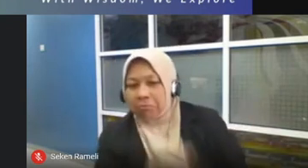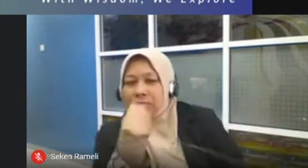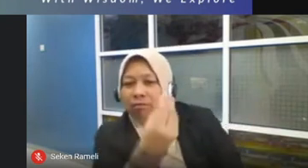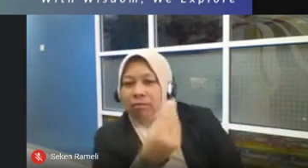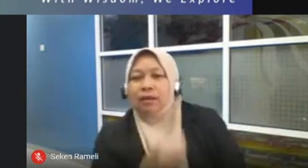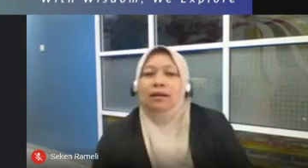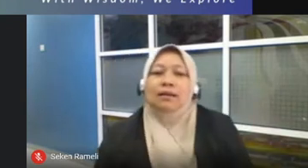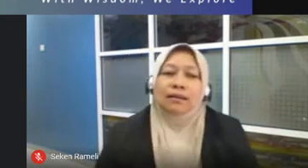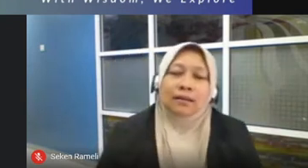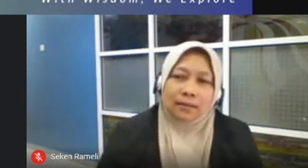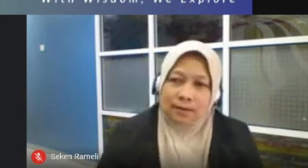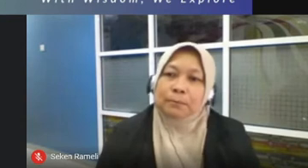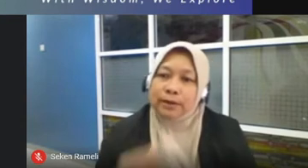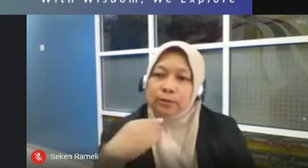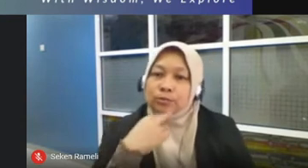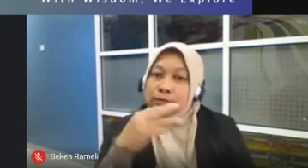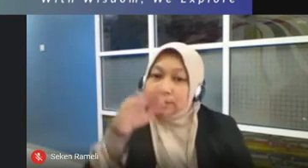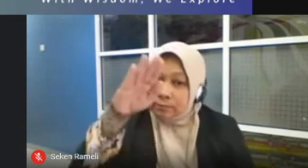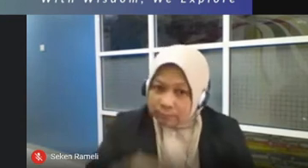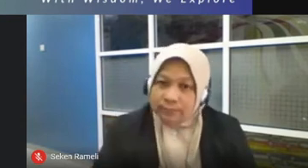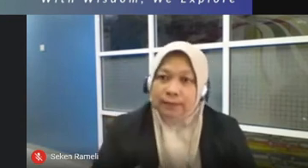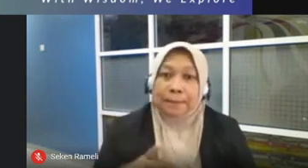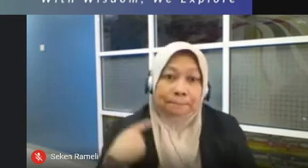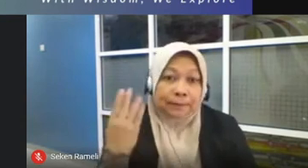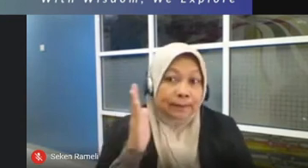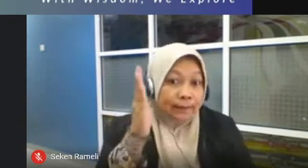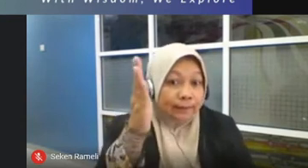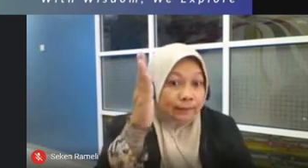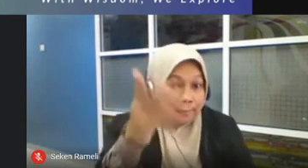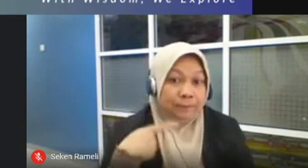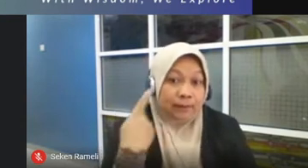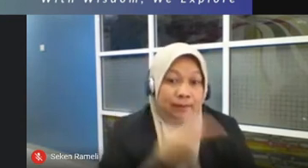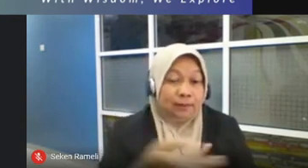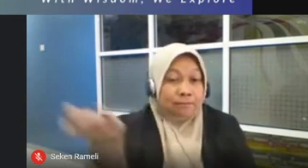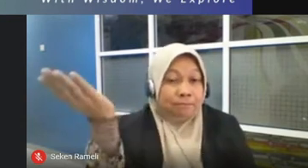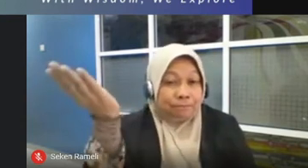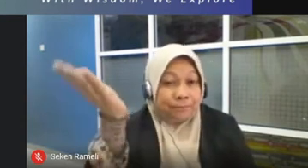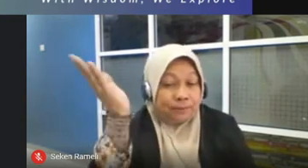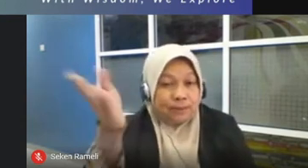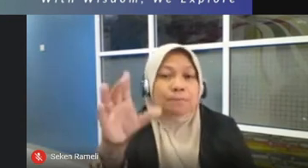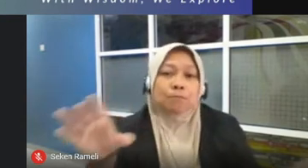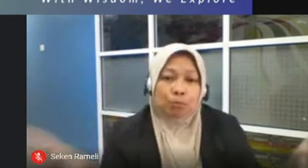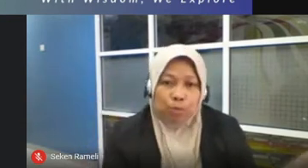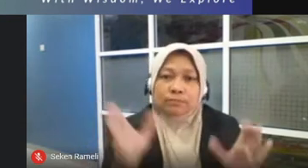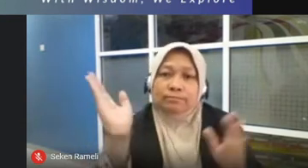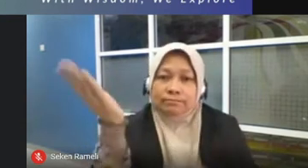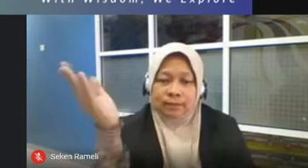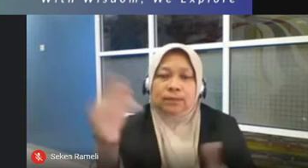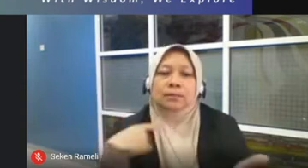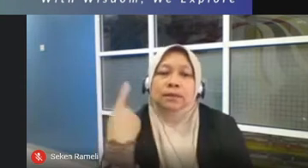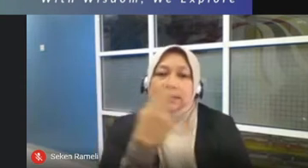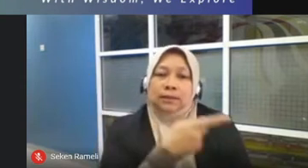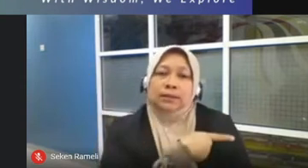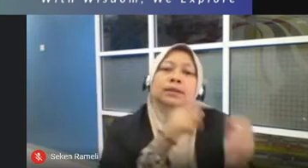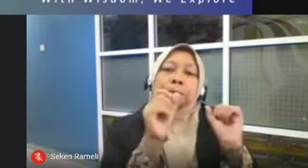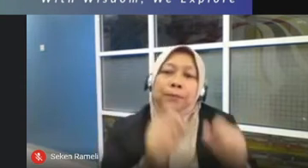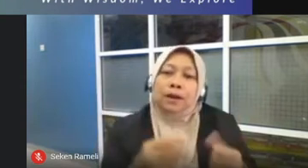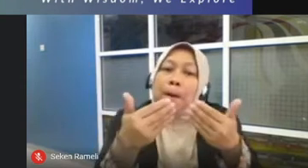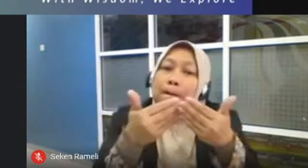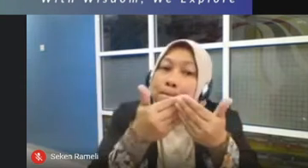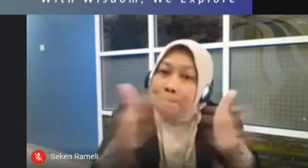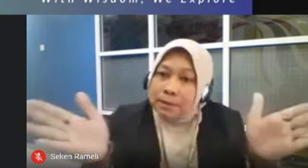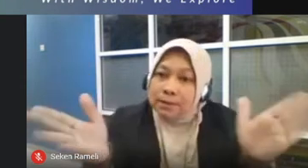Okay, so kita boleh tone down kan sikit. Tapi nanti bila kita present, kita buat pembentangan, time tu kita boleh open